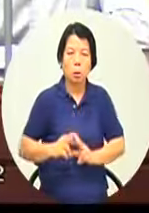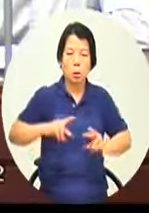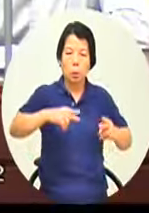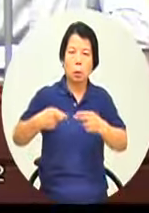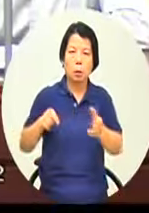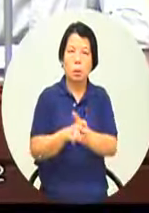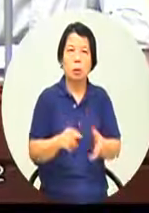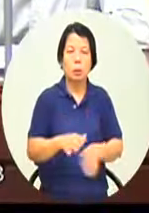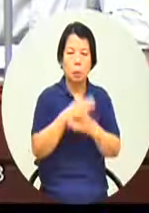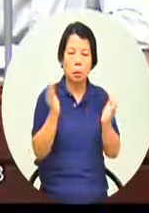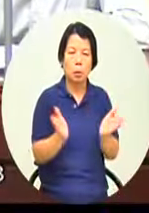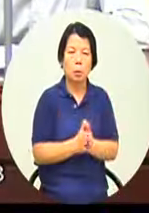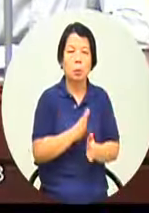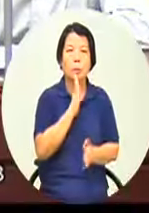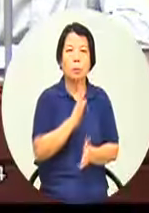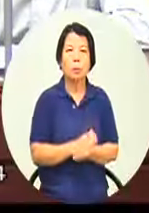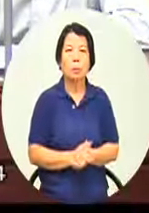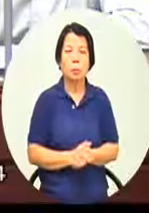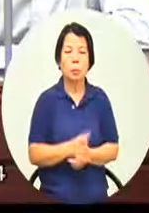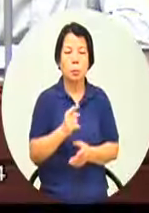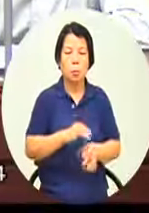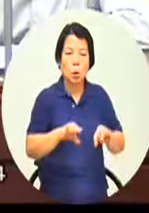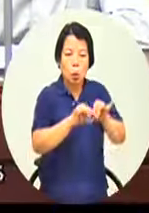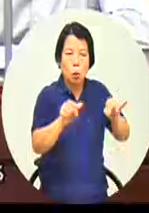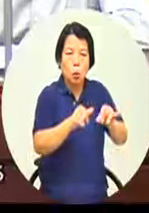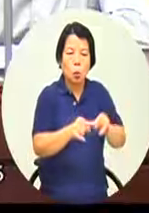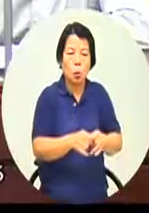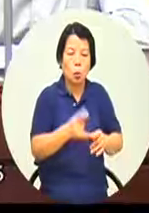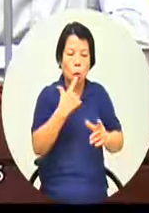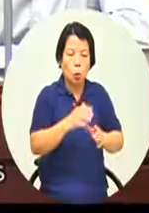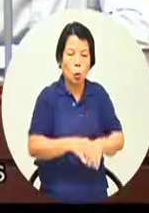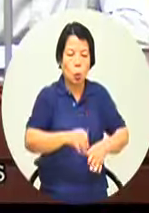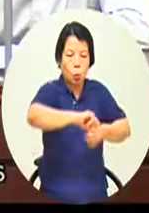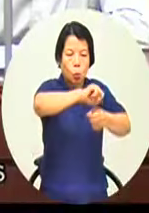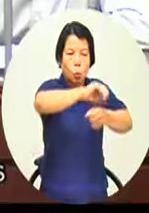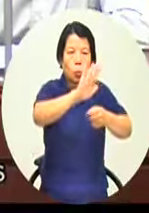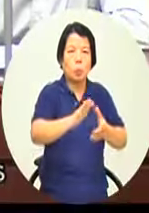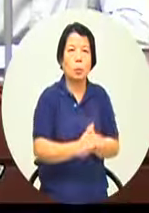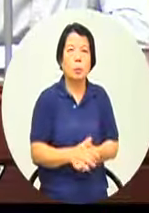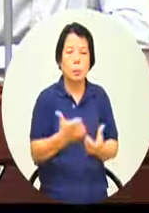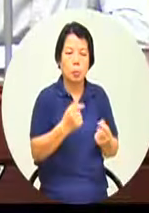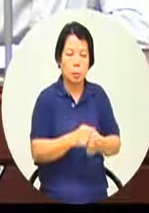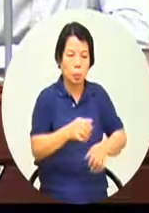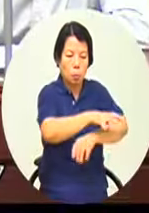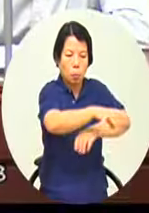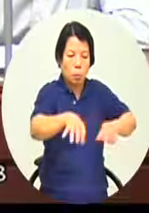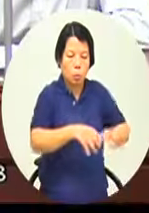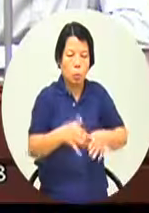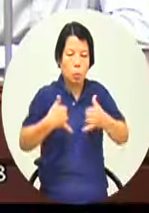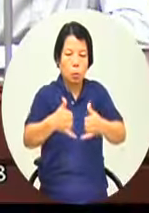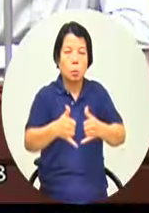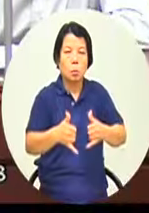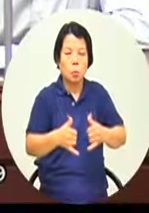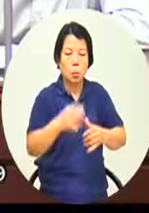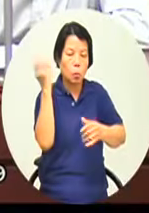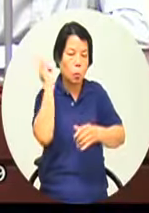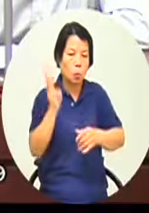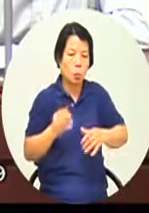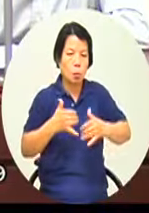有把整个那个一个路面的高层有加高，那造成周遭现有的这个水路当初也有一